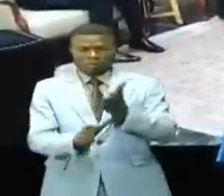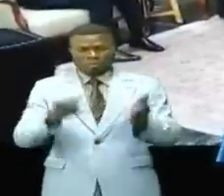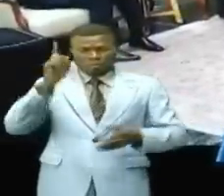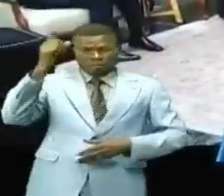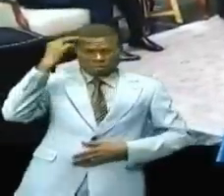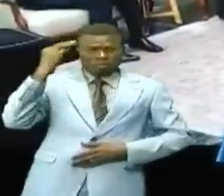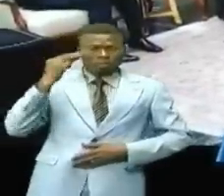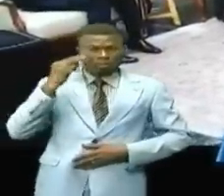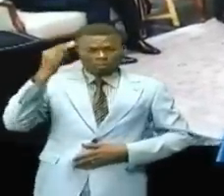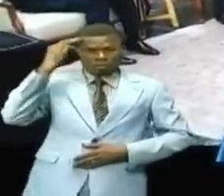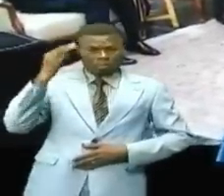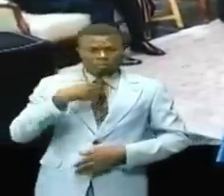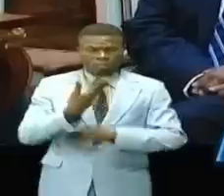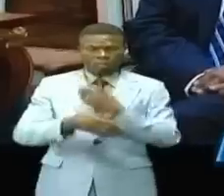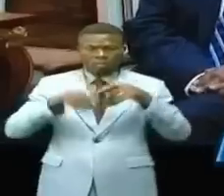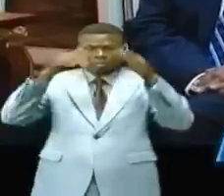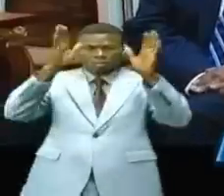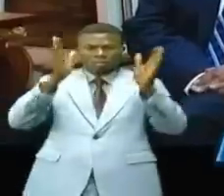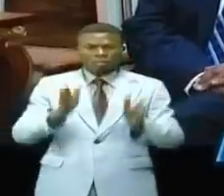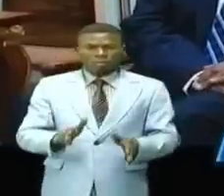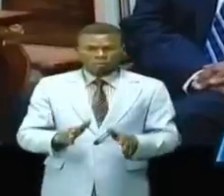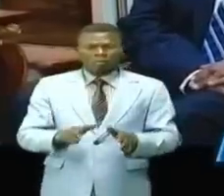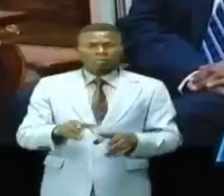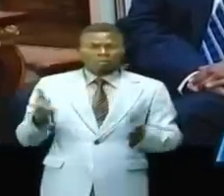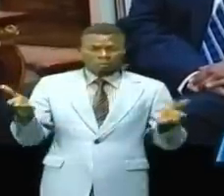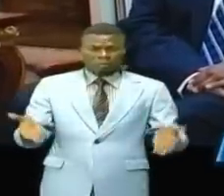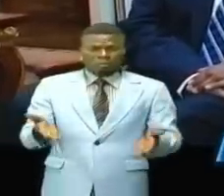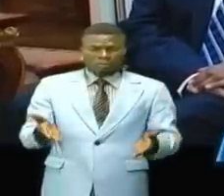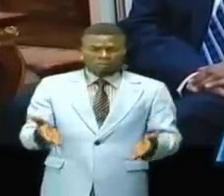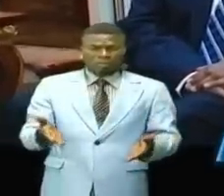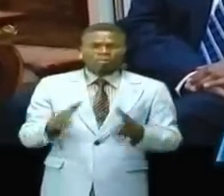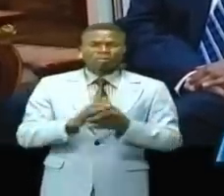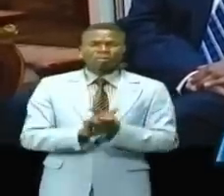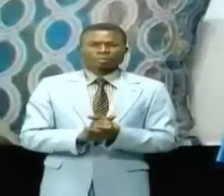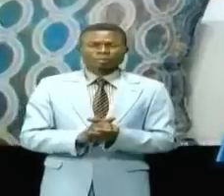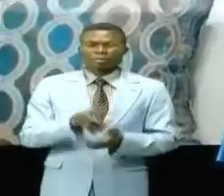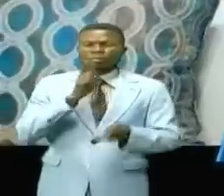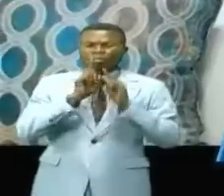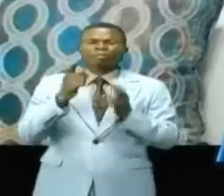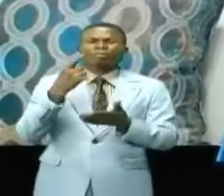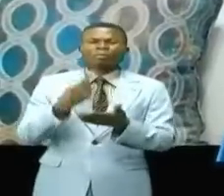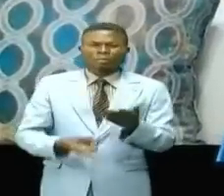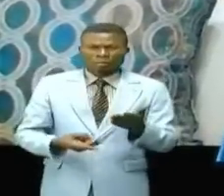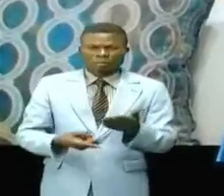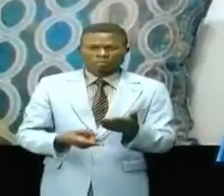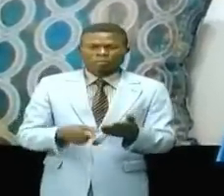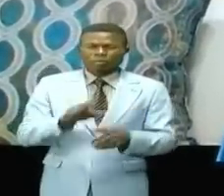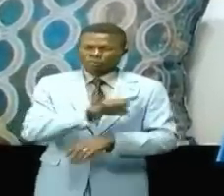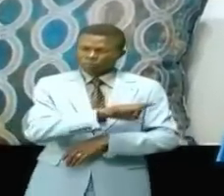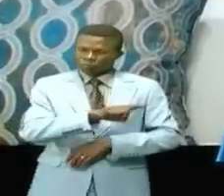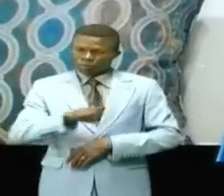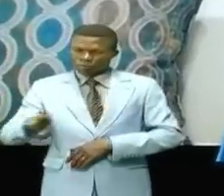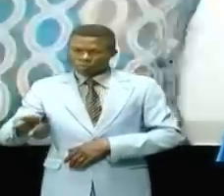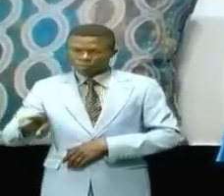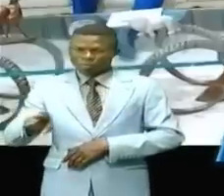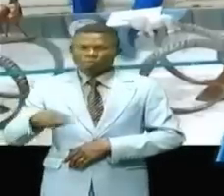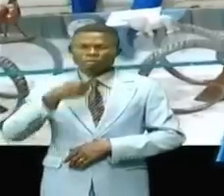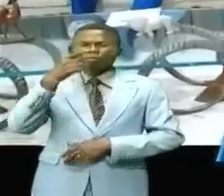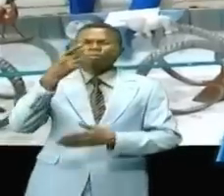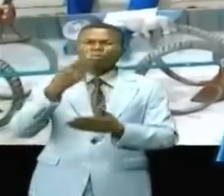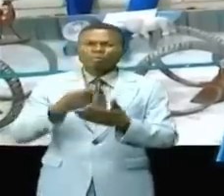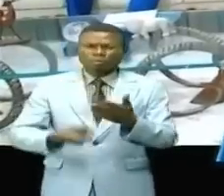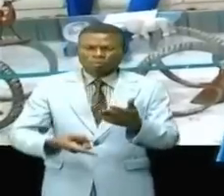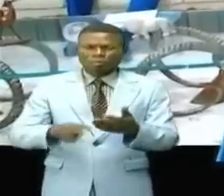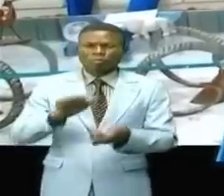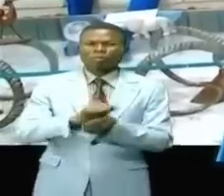ministre, ministre des Affaires étrangères, Christophe Lutundula Apala. Les échanges de plus d'une heure s'inscrivaient dans le